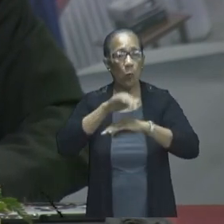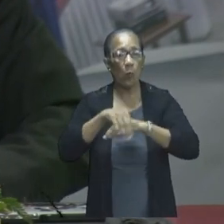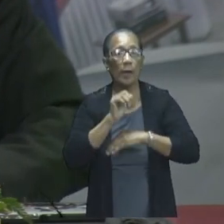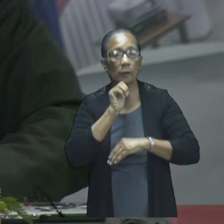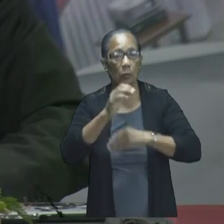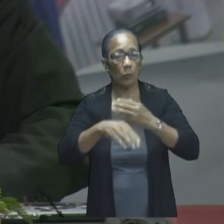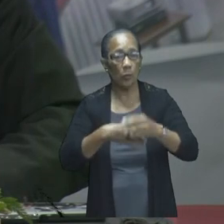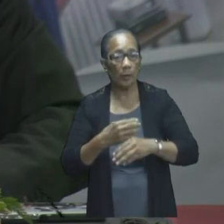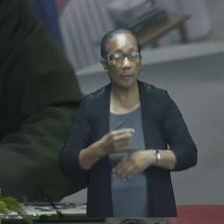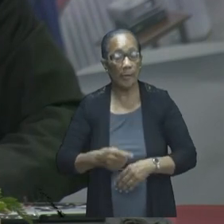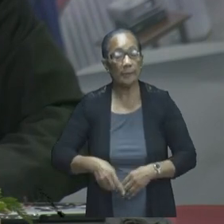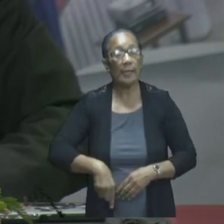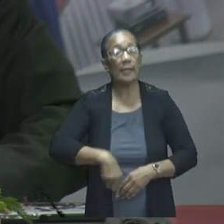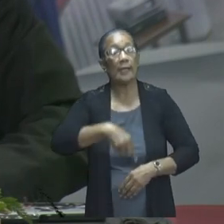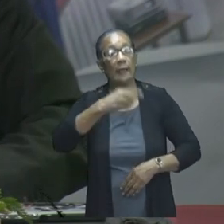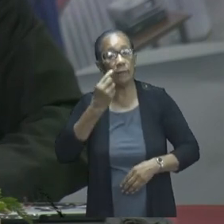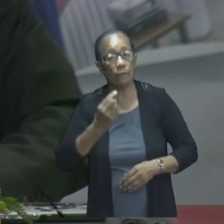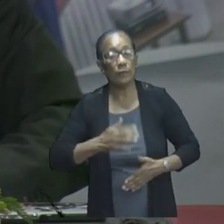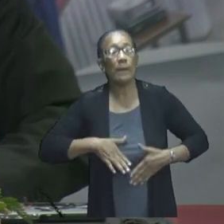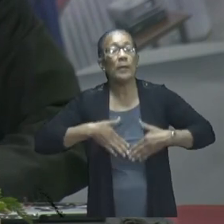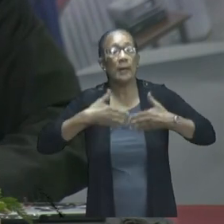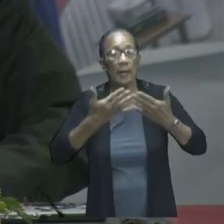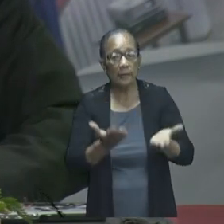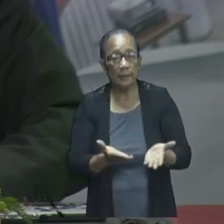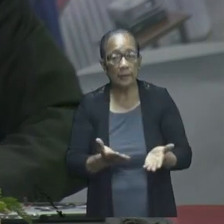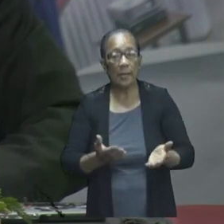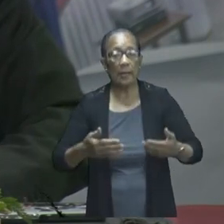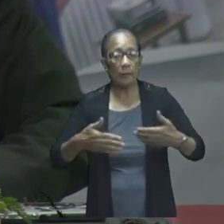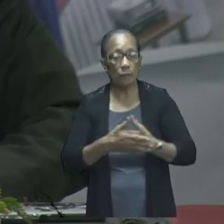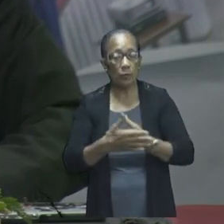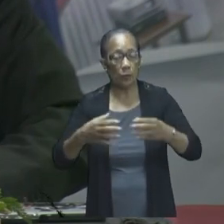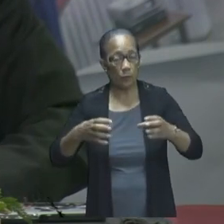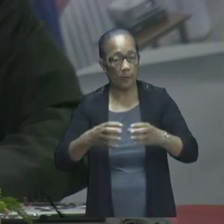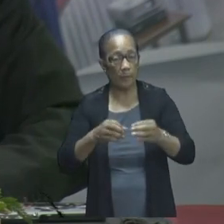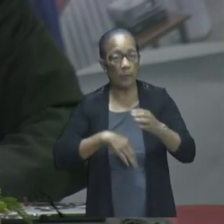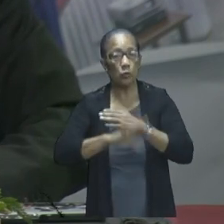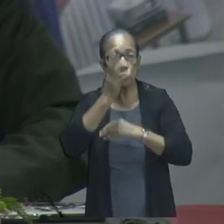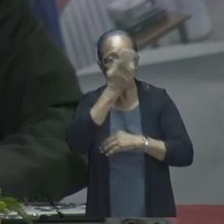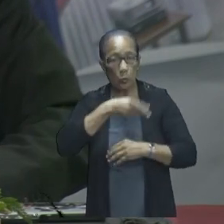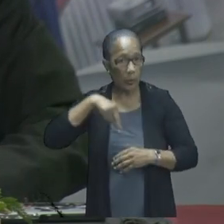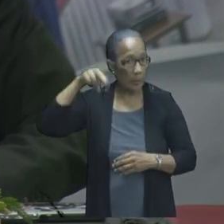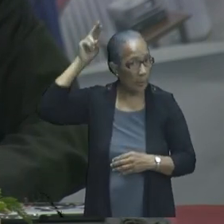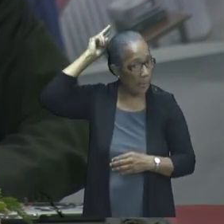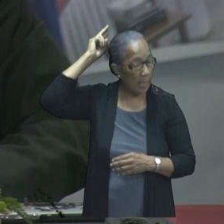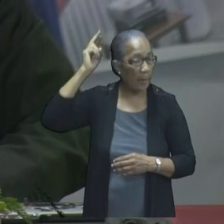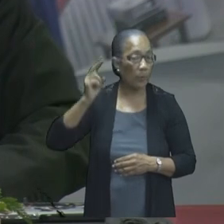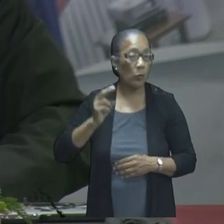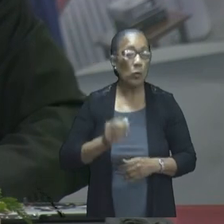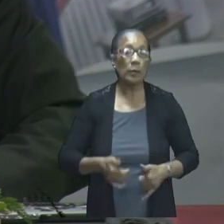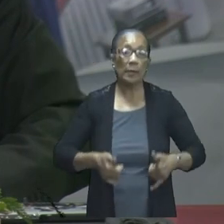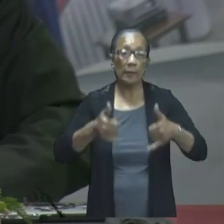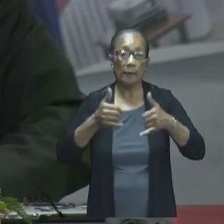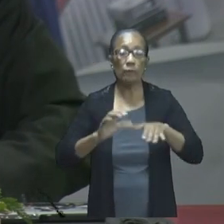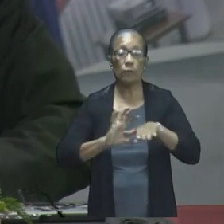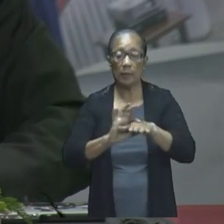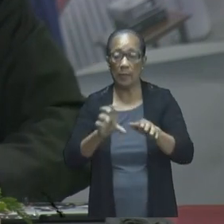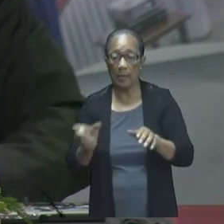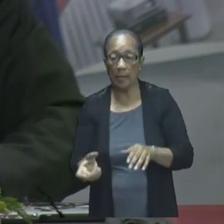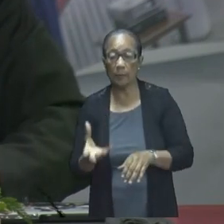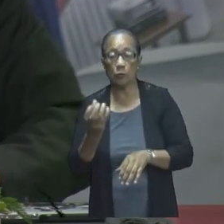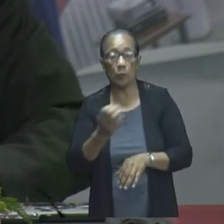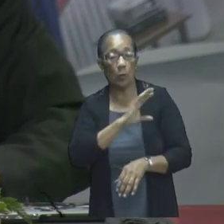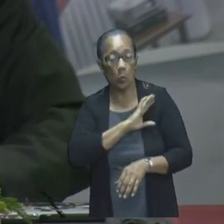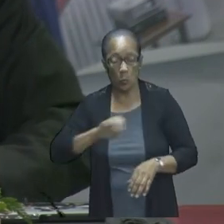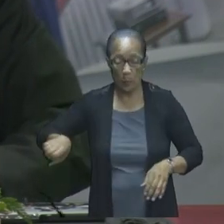enorm belangstellingen voor de conferentie en suriname ook heel wat spirituele leiders die vragen om ook weet ik gewoon